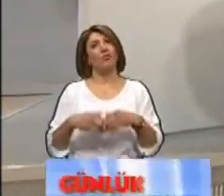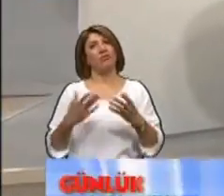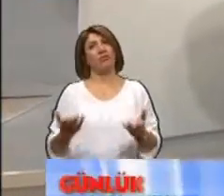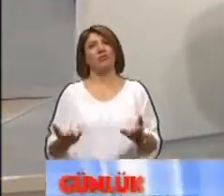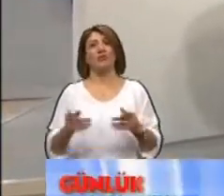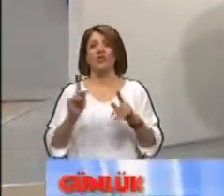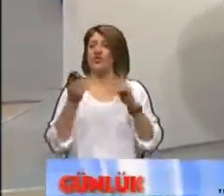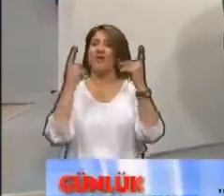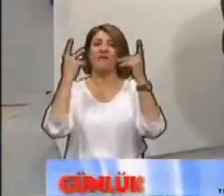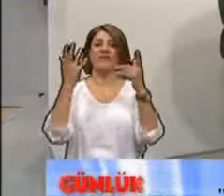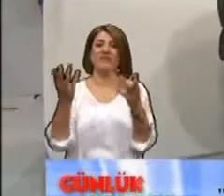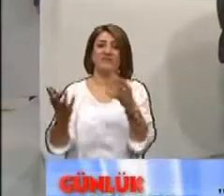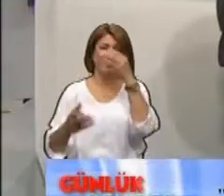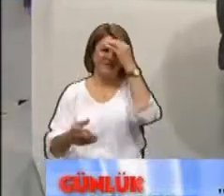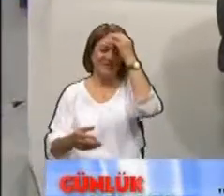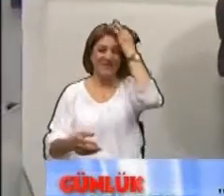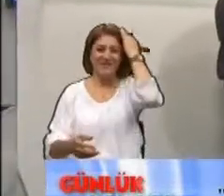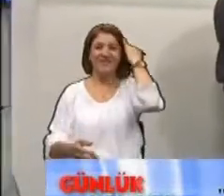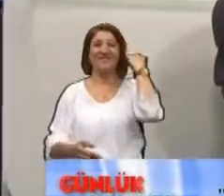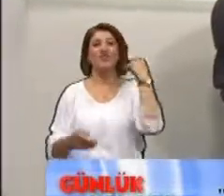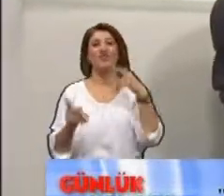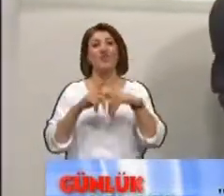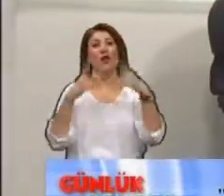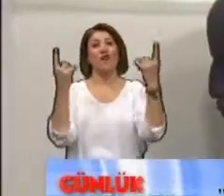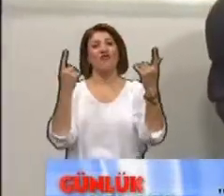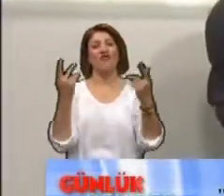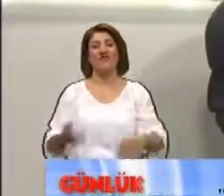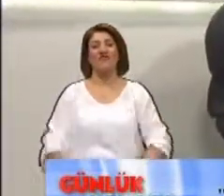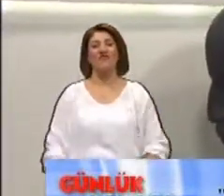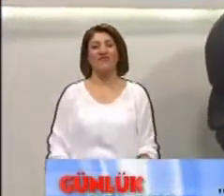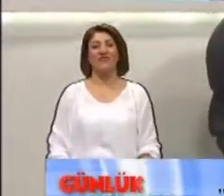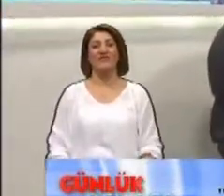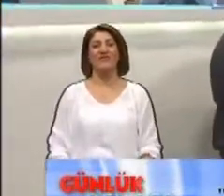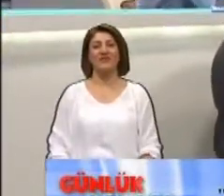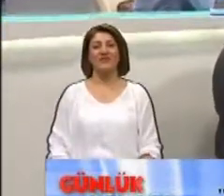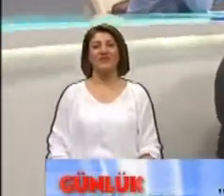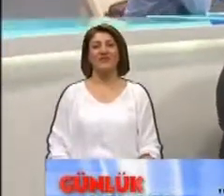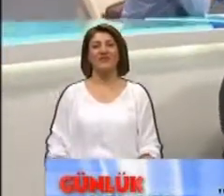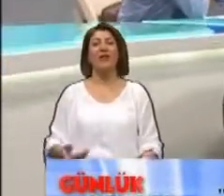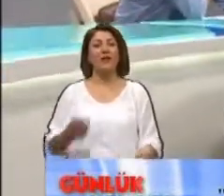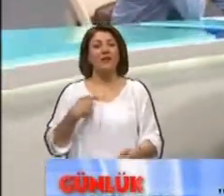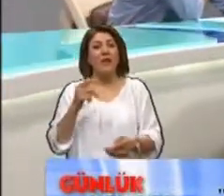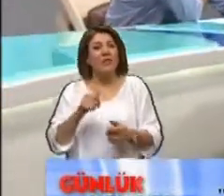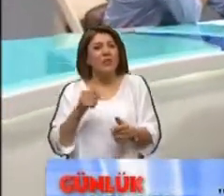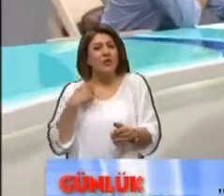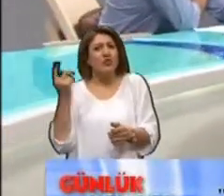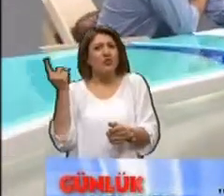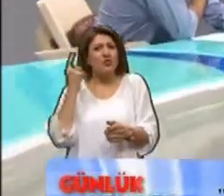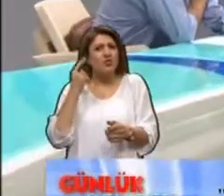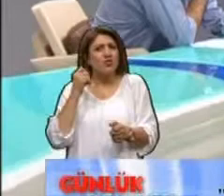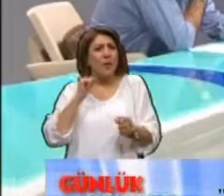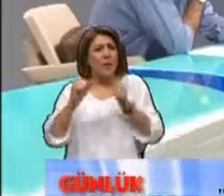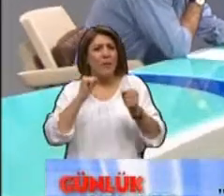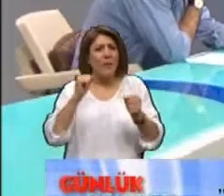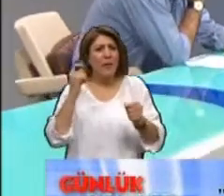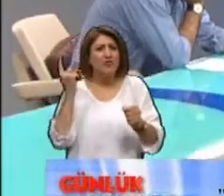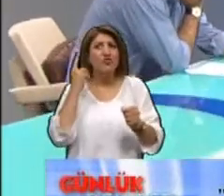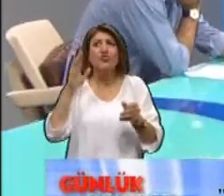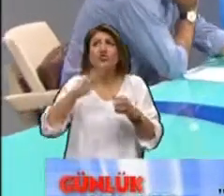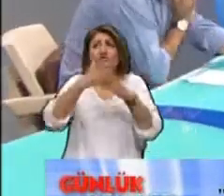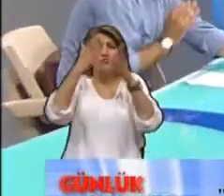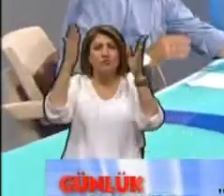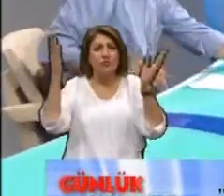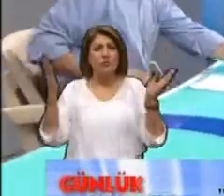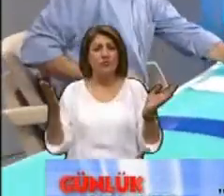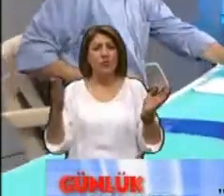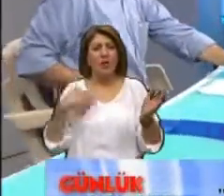artık ya. Gerçekten. Yok artık ya. Vallahi billahi. Yok. Yani hani nasıl beceriyorlar bunu? Hangi ara ses, gürültü falan ne yapmaya diye geliyor. Öyle